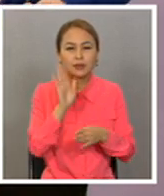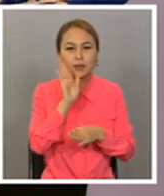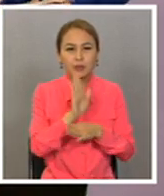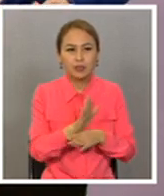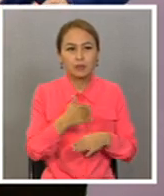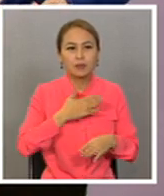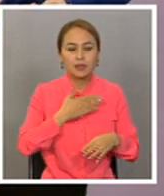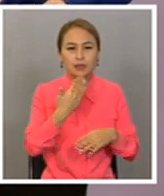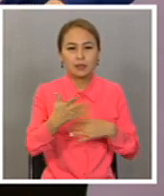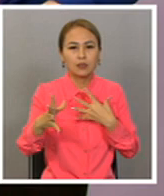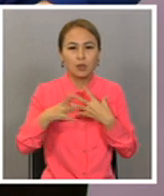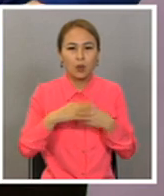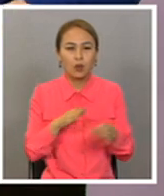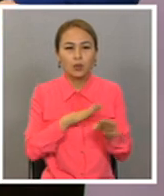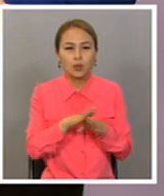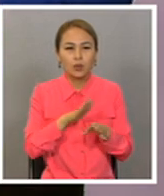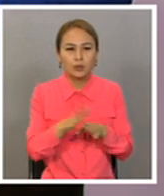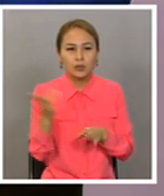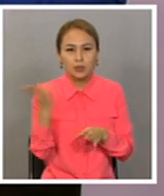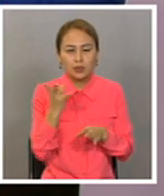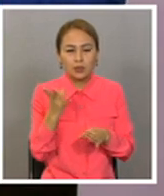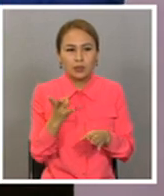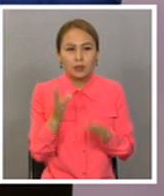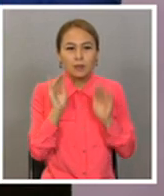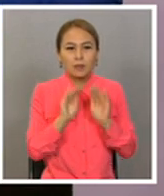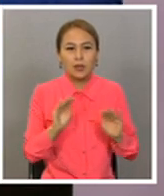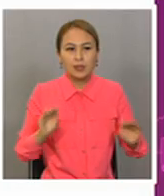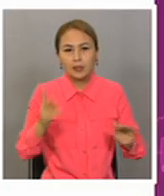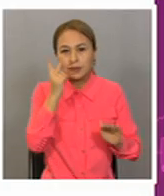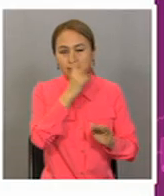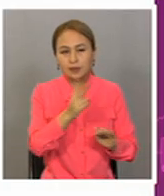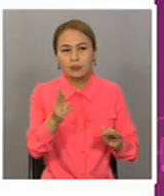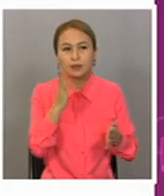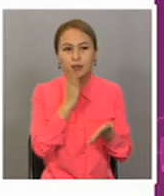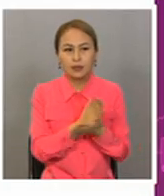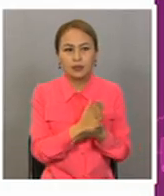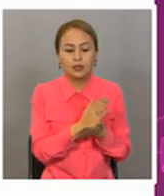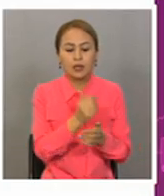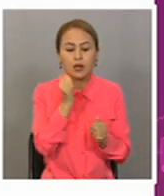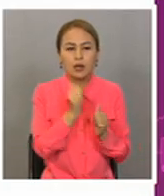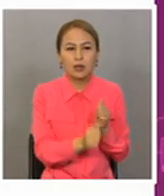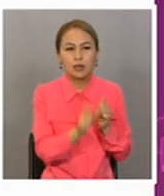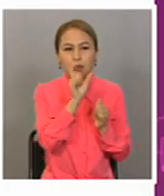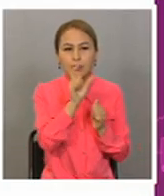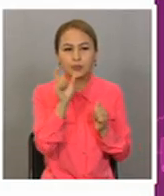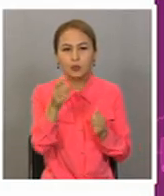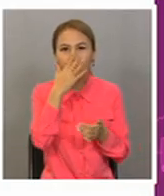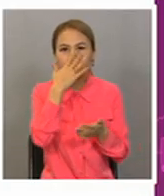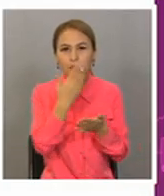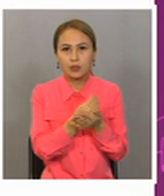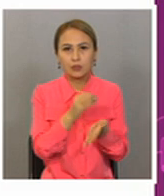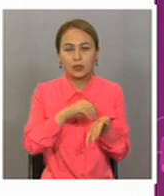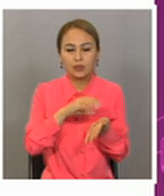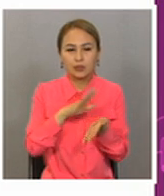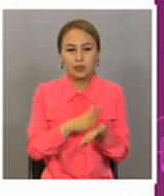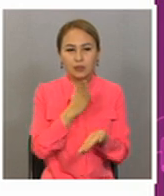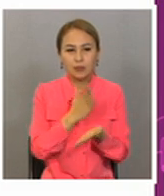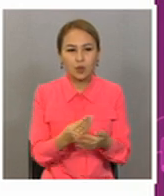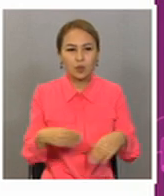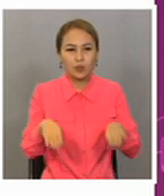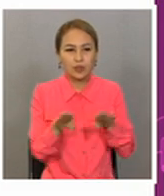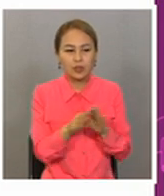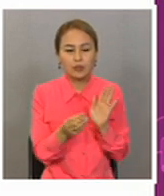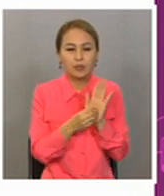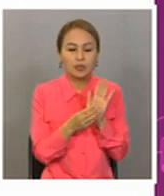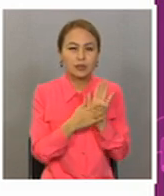сендермен орындау керекпіз. Балалар, кестеге қарайықшы. Әр әріптің өзінің белгісі бар. Осы белгілерді